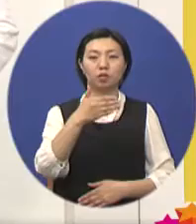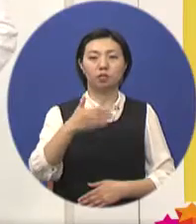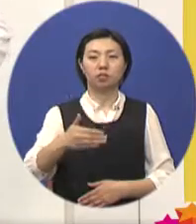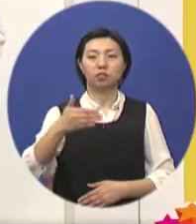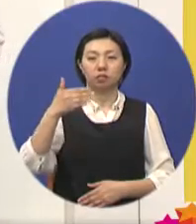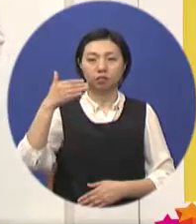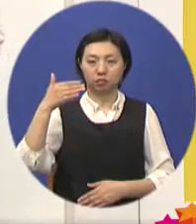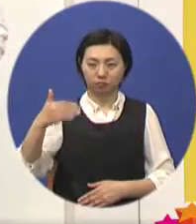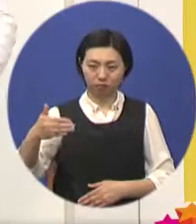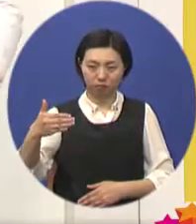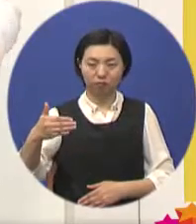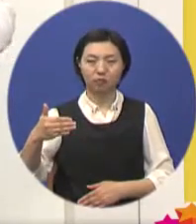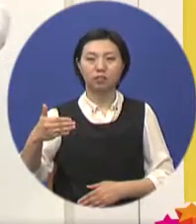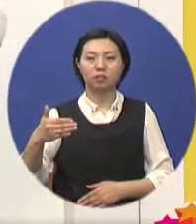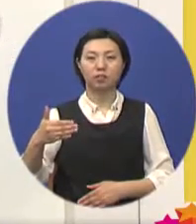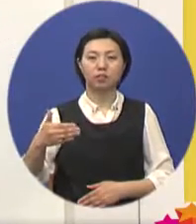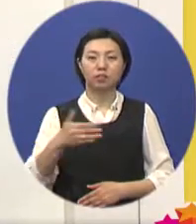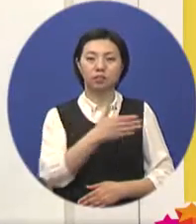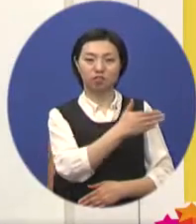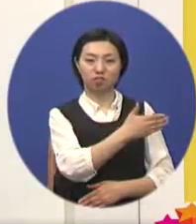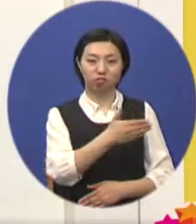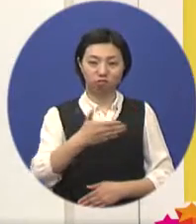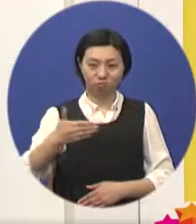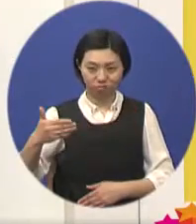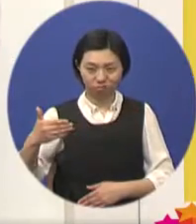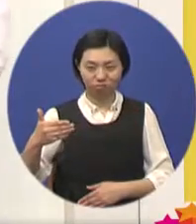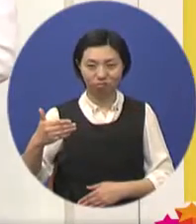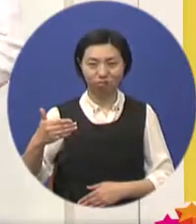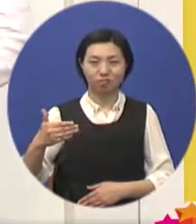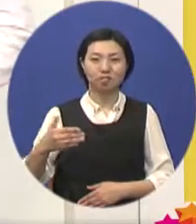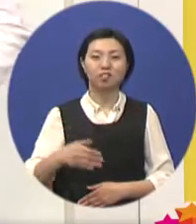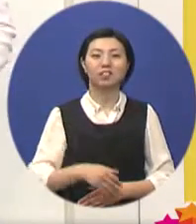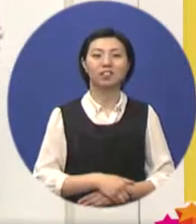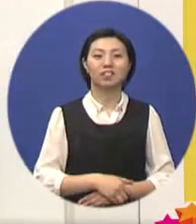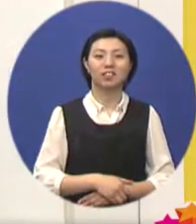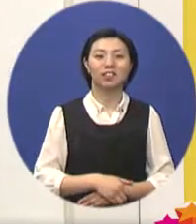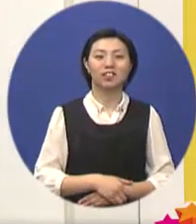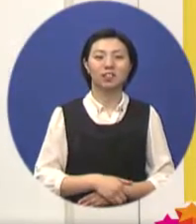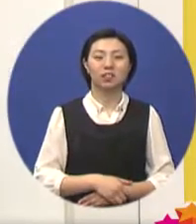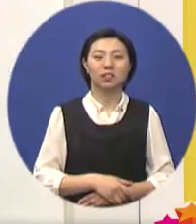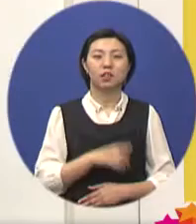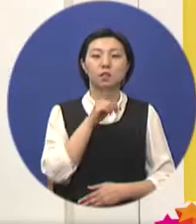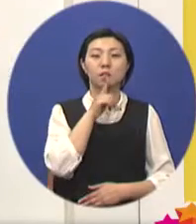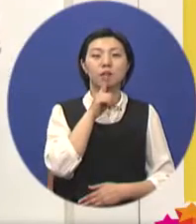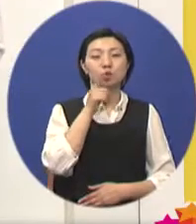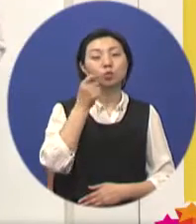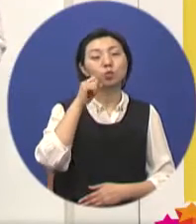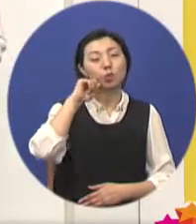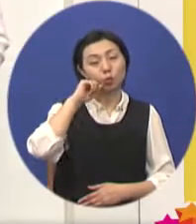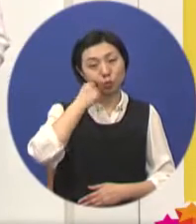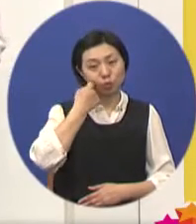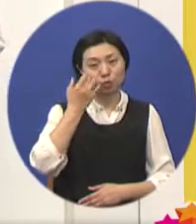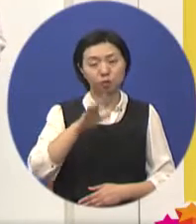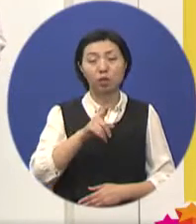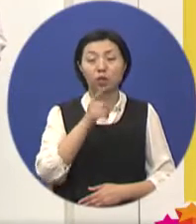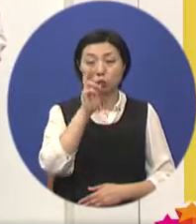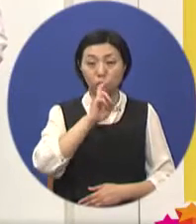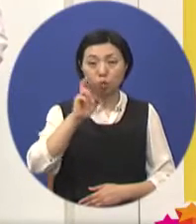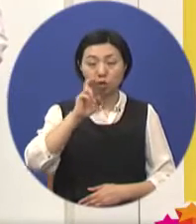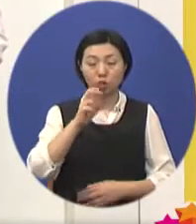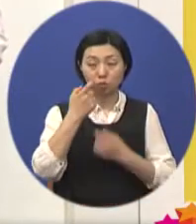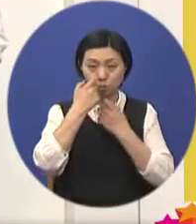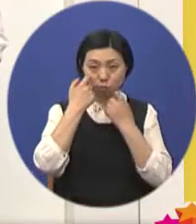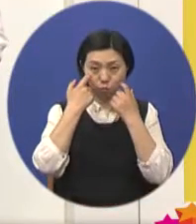9점 보너스 9점입니다. 네. 구구구구구구구구구. 저기 말씀은 네. 좀 그러셔도 노래 너무 또박또박 잘